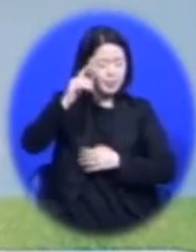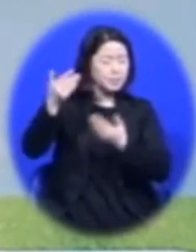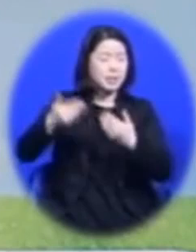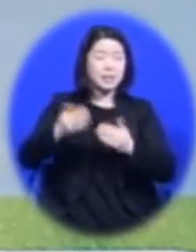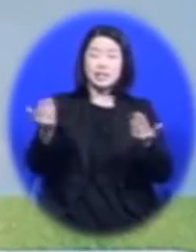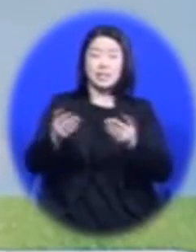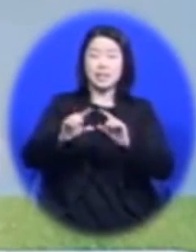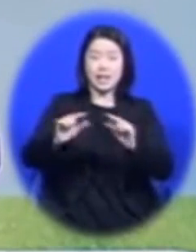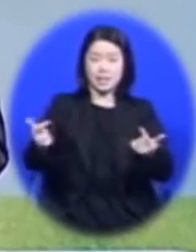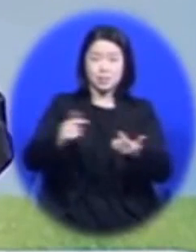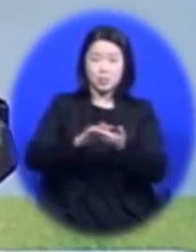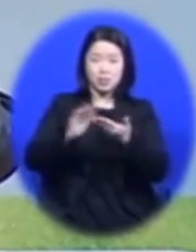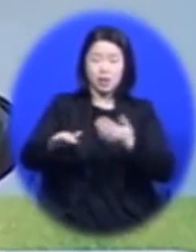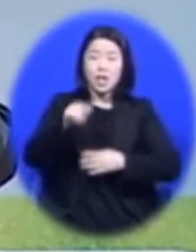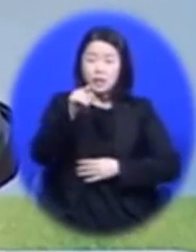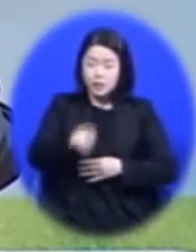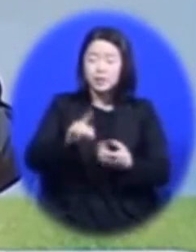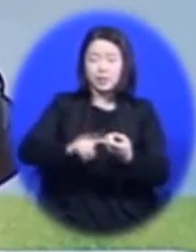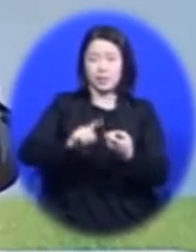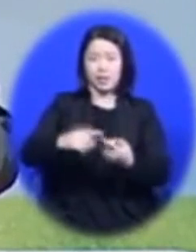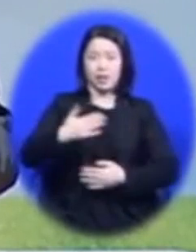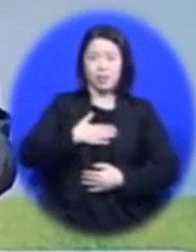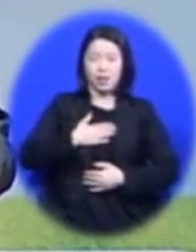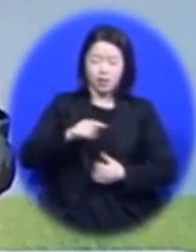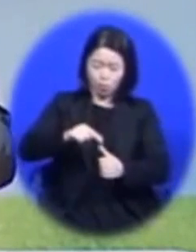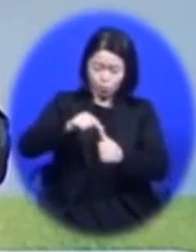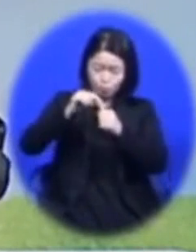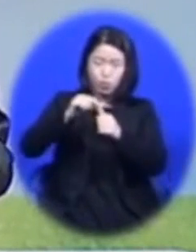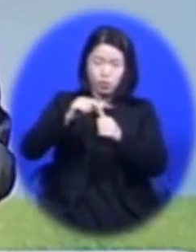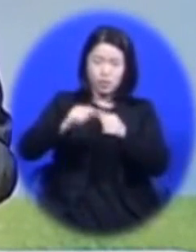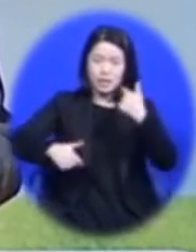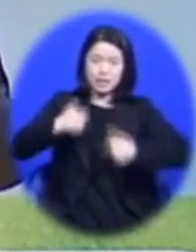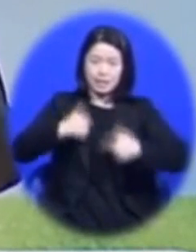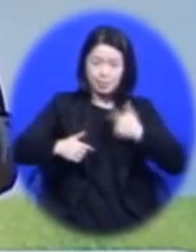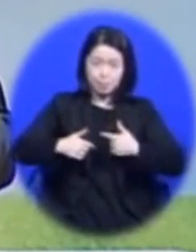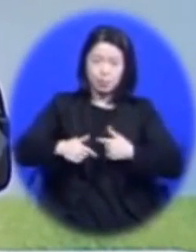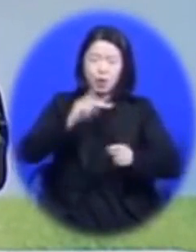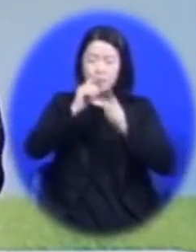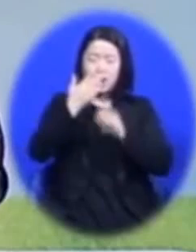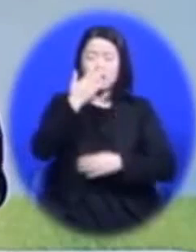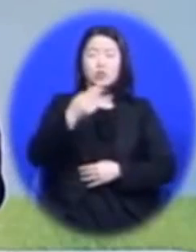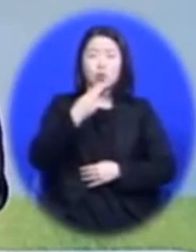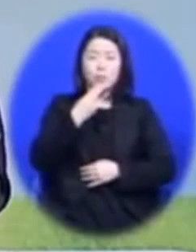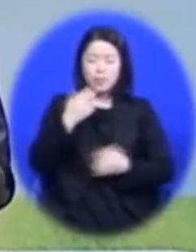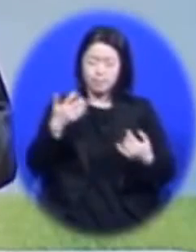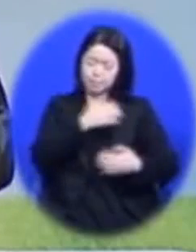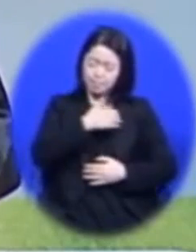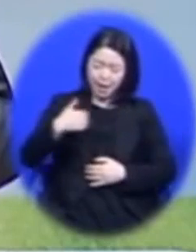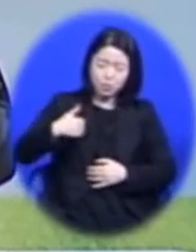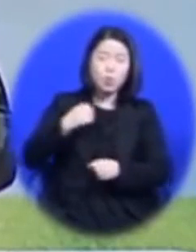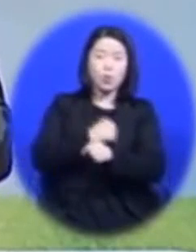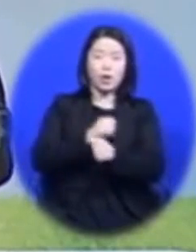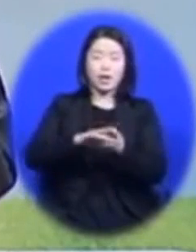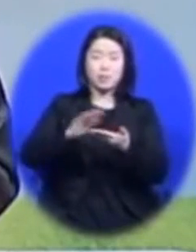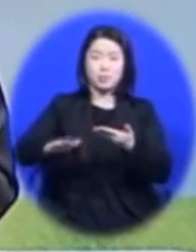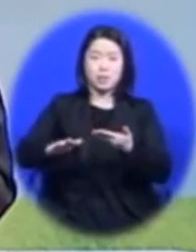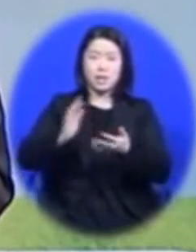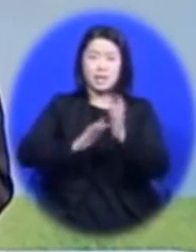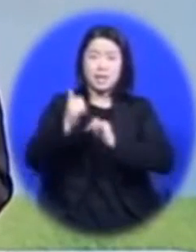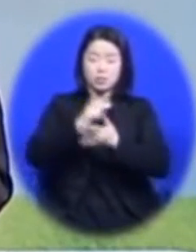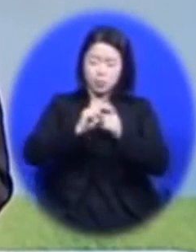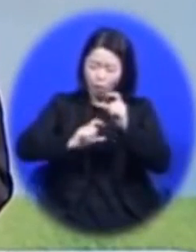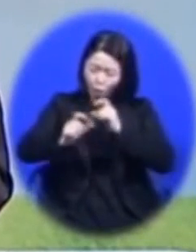문제가 아닙니다. 그 자체가 나에게 구원이고 기쁨이고 말할 수 없는 만족함이에요. 예수님을 더 알아가는